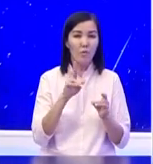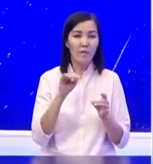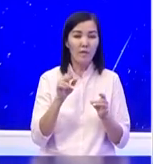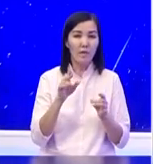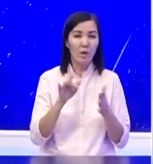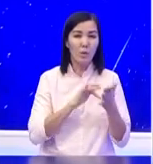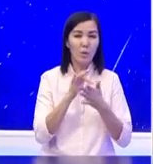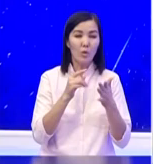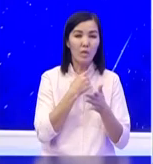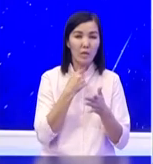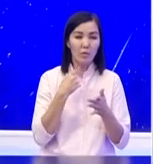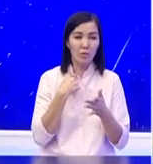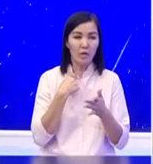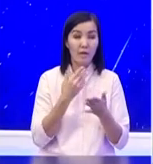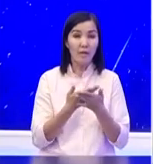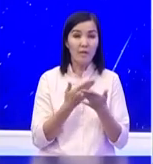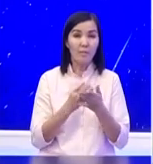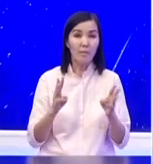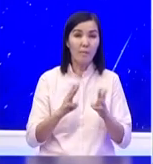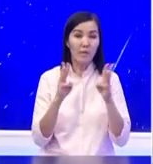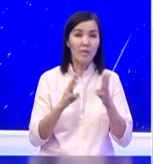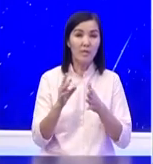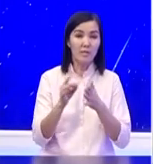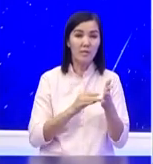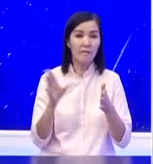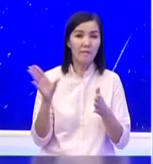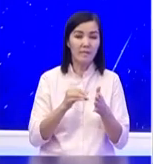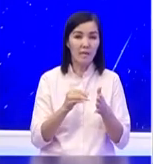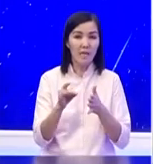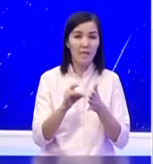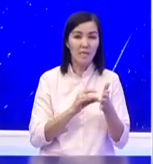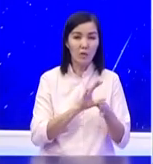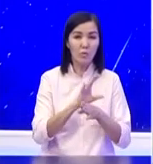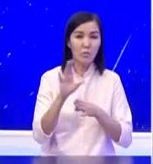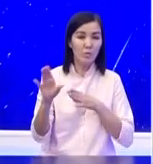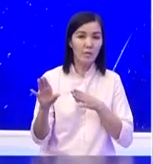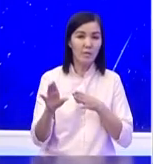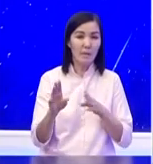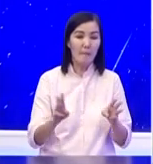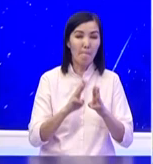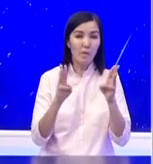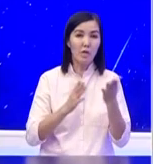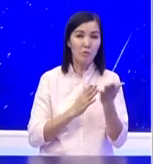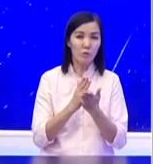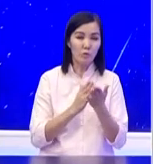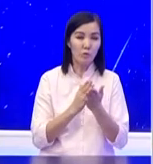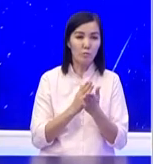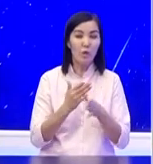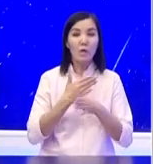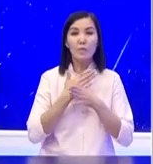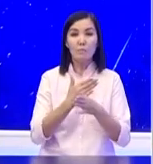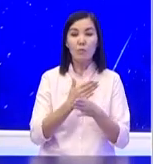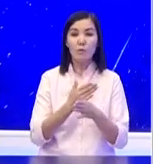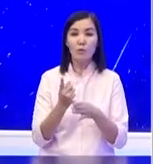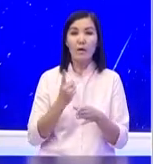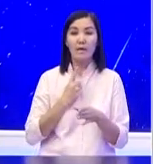Алкургана. И если по пожарной сигнализации, передаются все тревоги в пожарную службу. С помощью охранных агентств